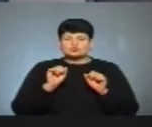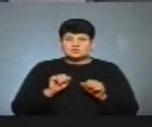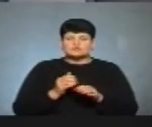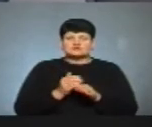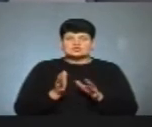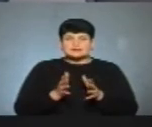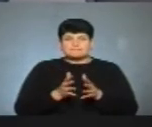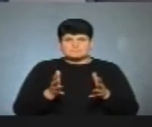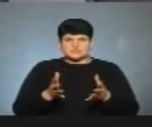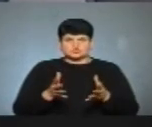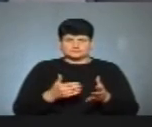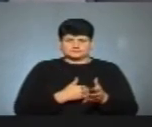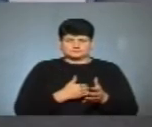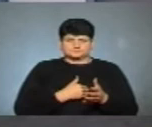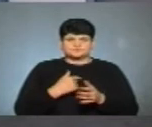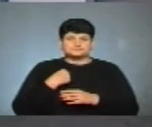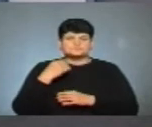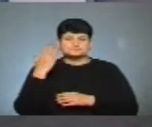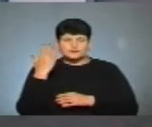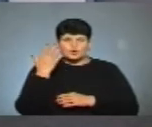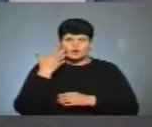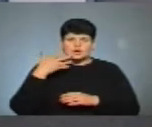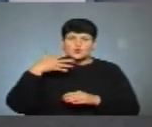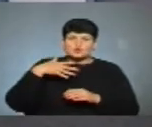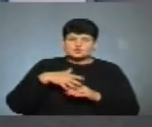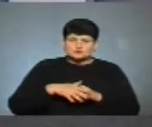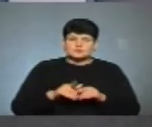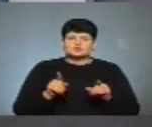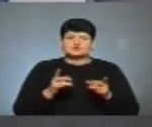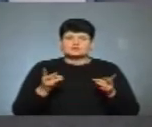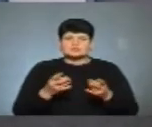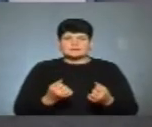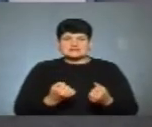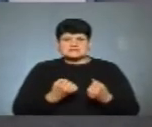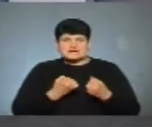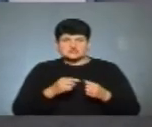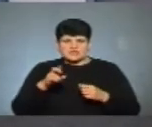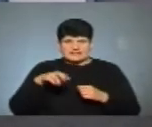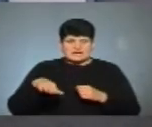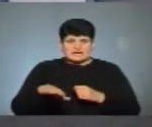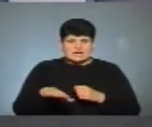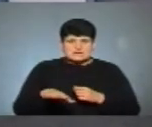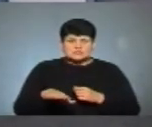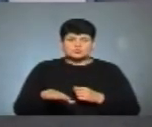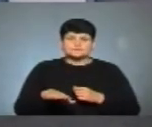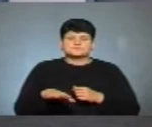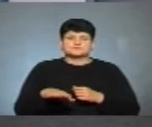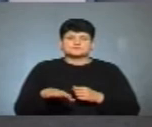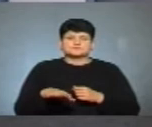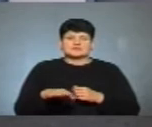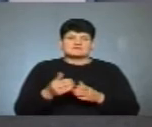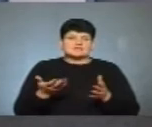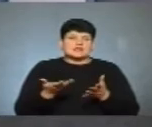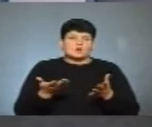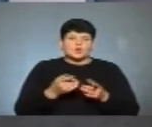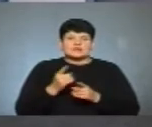більш вмотивованіших, так? Коли вони розуміють, що потрібно захищати країну, так? Від